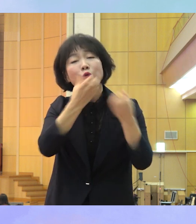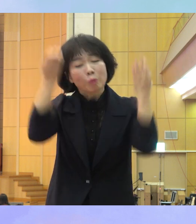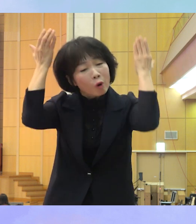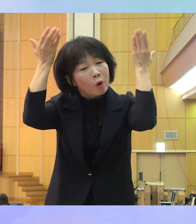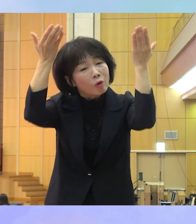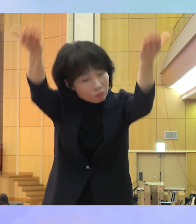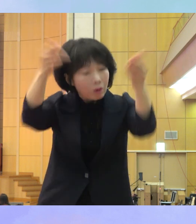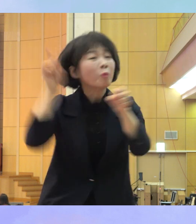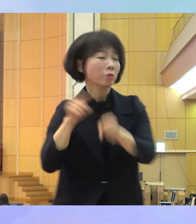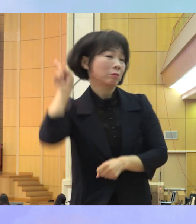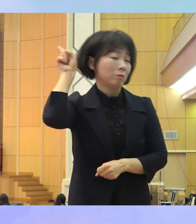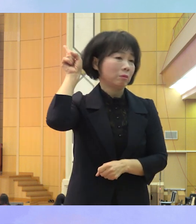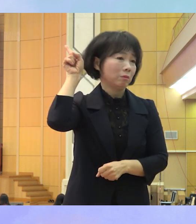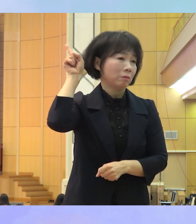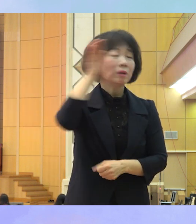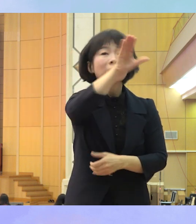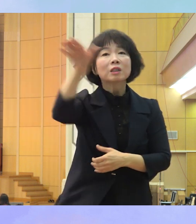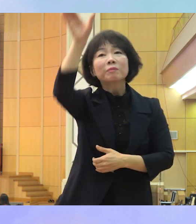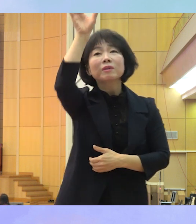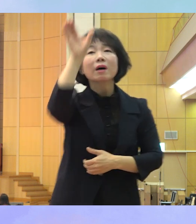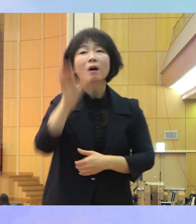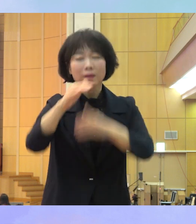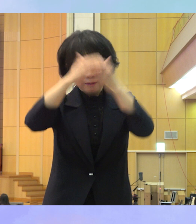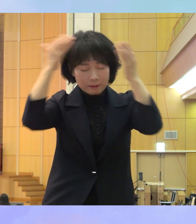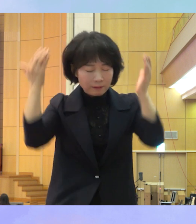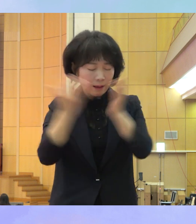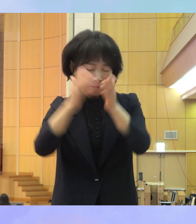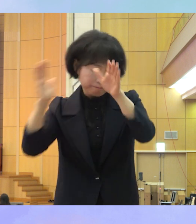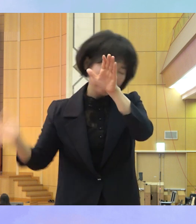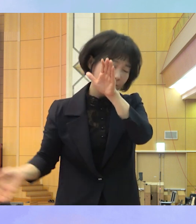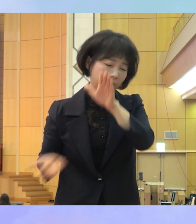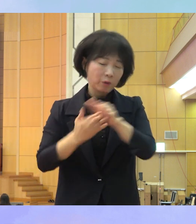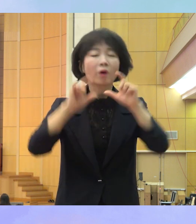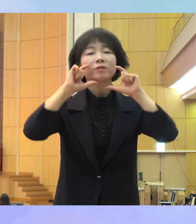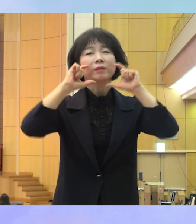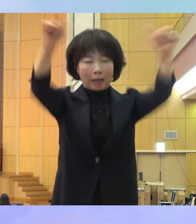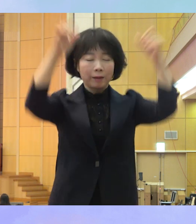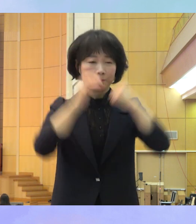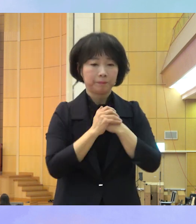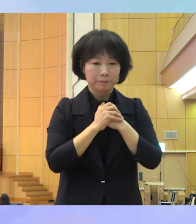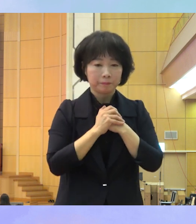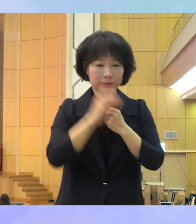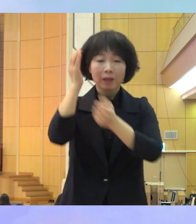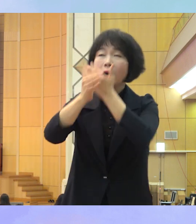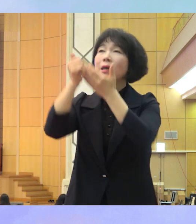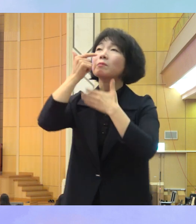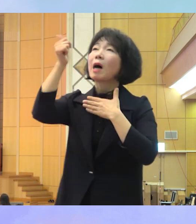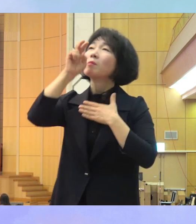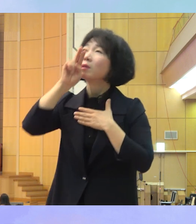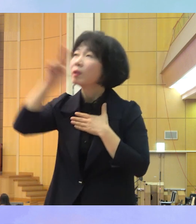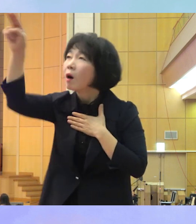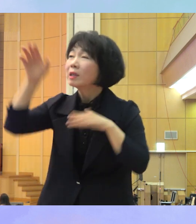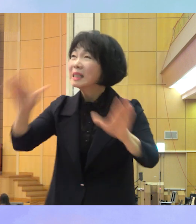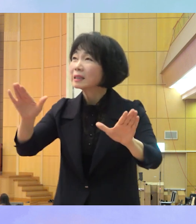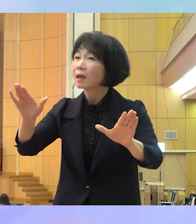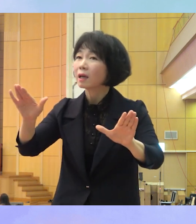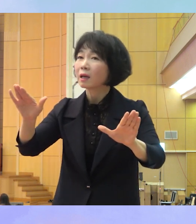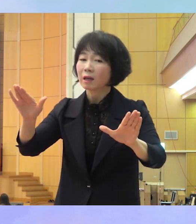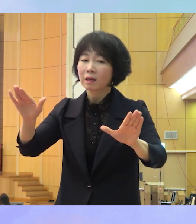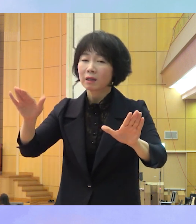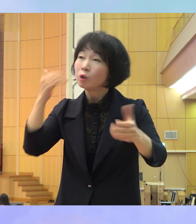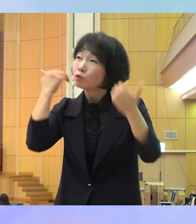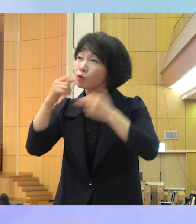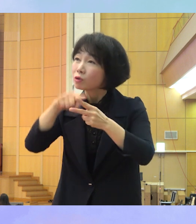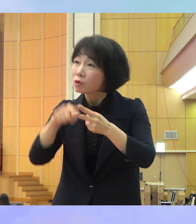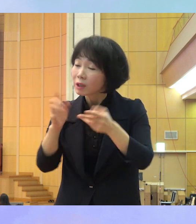축복을 주시기 위해서 십자가에서 다 이루었다 하셨사오니, 하나님 아버지여, 이제 누구든지